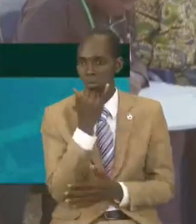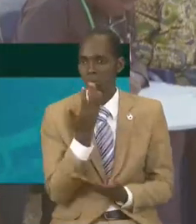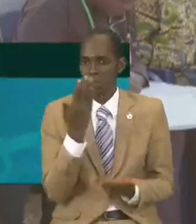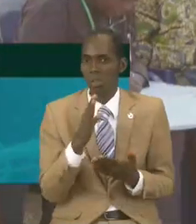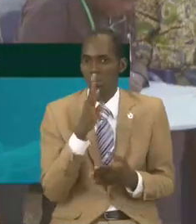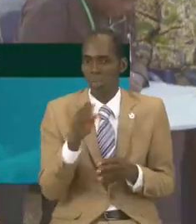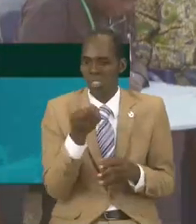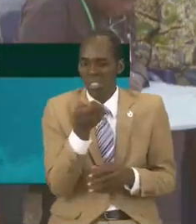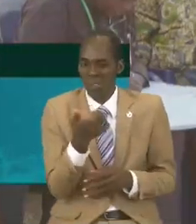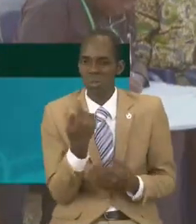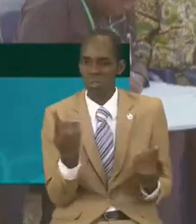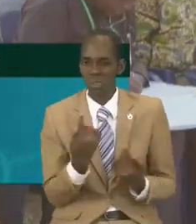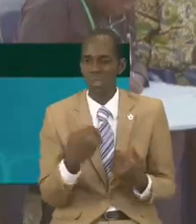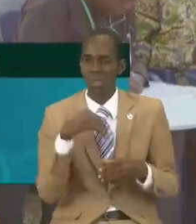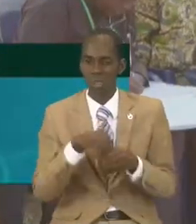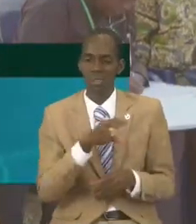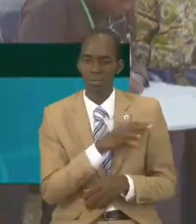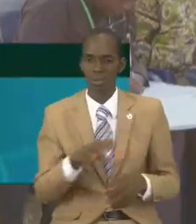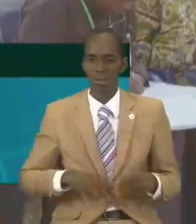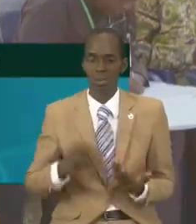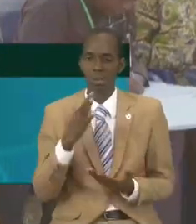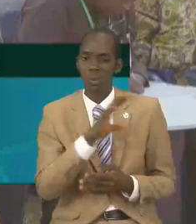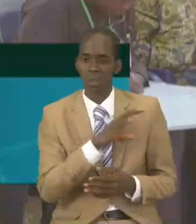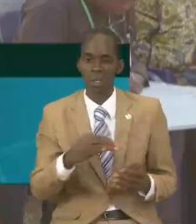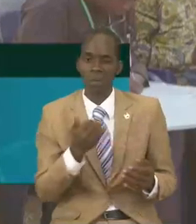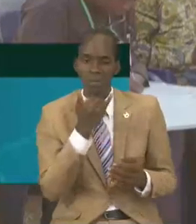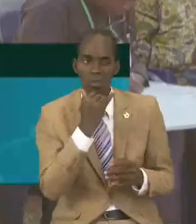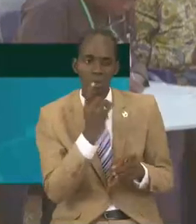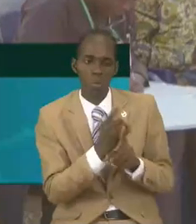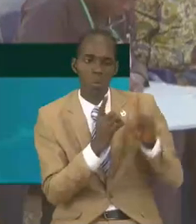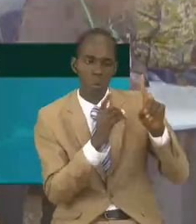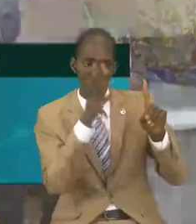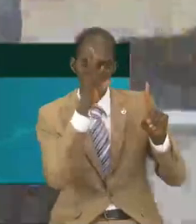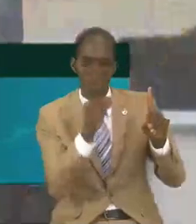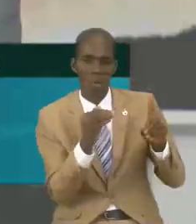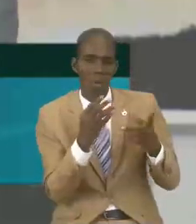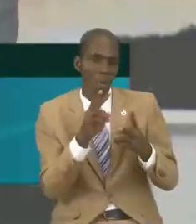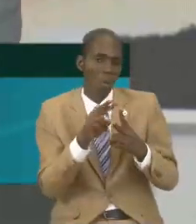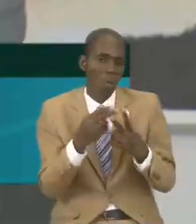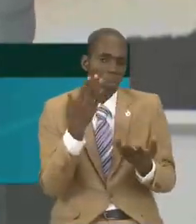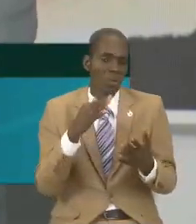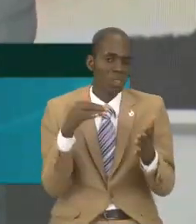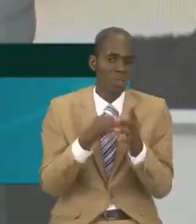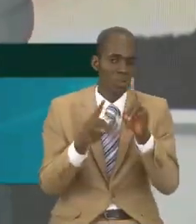Juste une petite chose. Peut-être contre un homme, contre une famille,